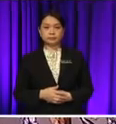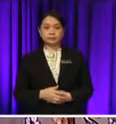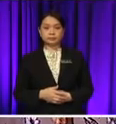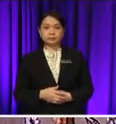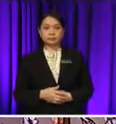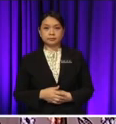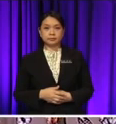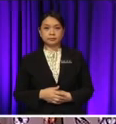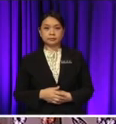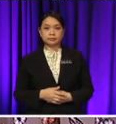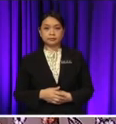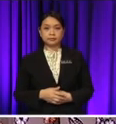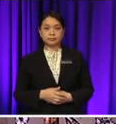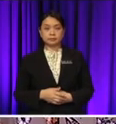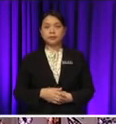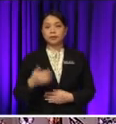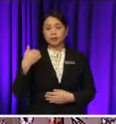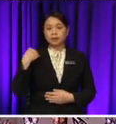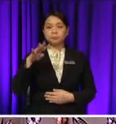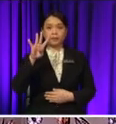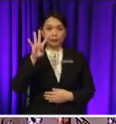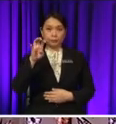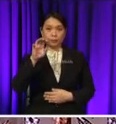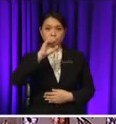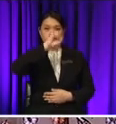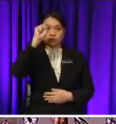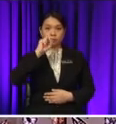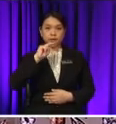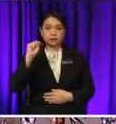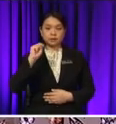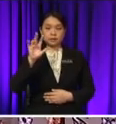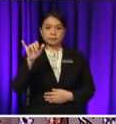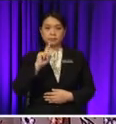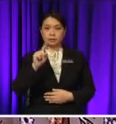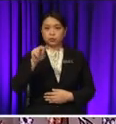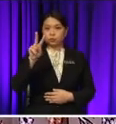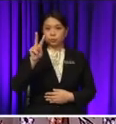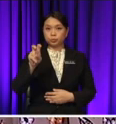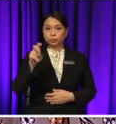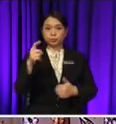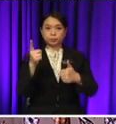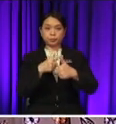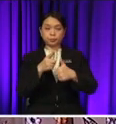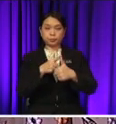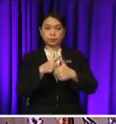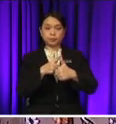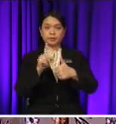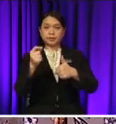untuk murid-murid Sebenarnya ada 40 soal lain yang mana 20 soal yang pertama